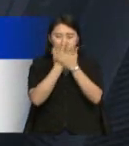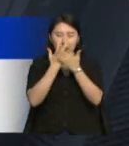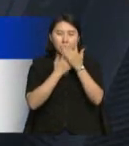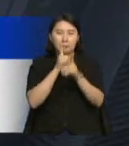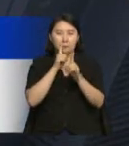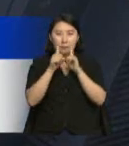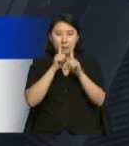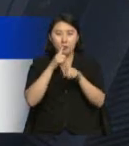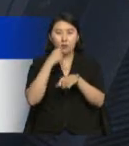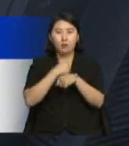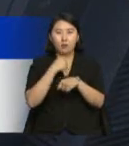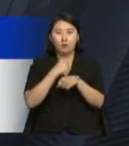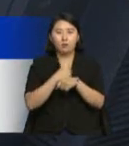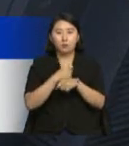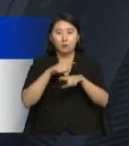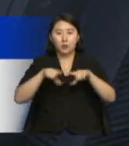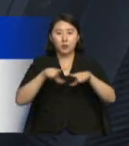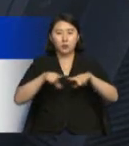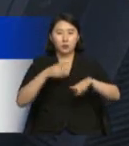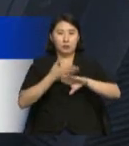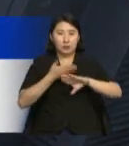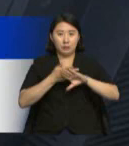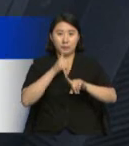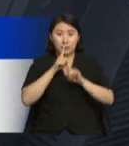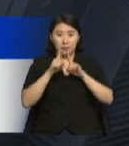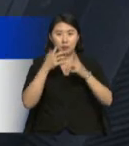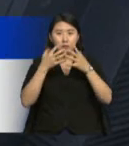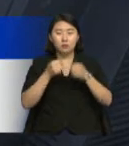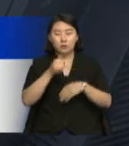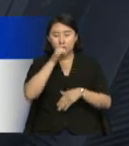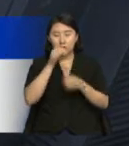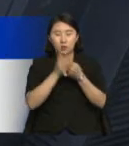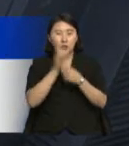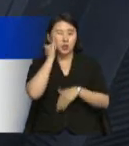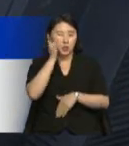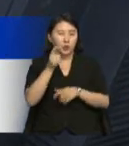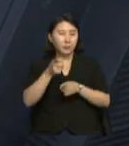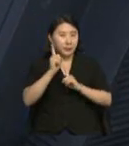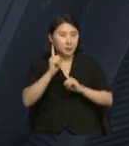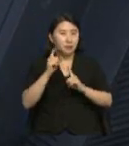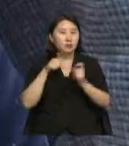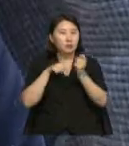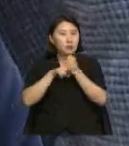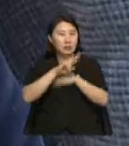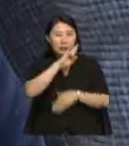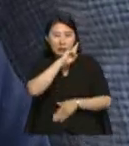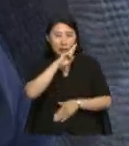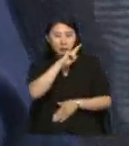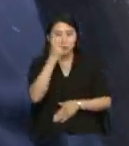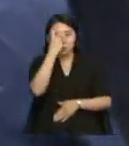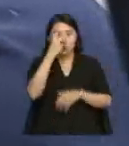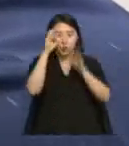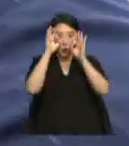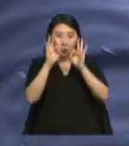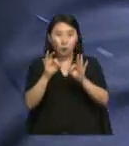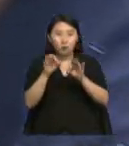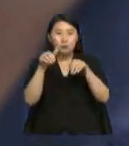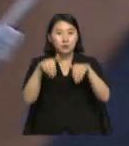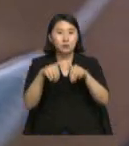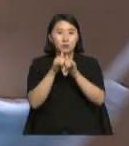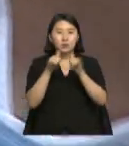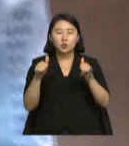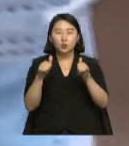말씀들을 하시고 평소에는 다른 말씀들을 많이 하시길래 거기서 의심됐던 것 같습니다. 이를 지켜보던 정두진